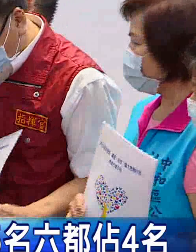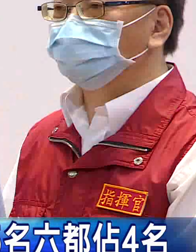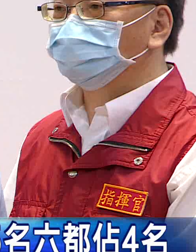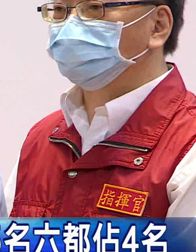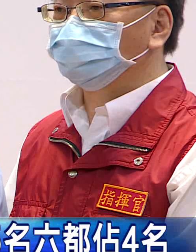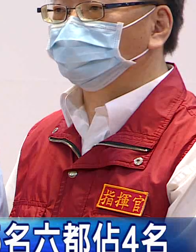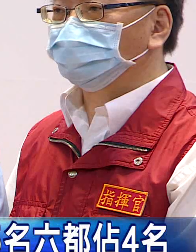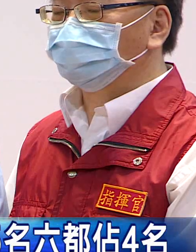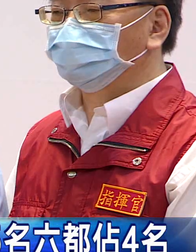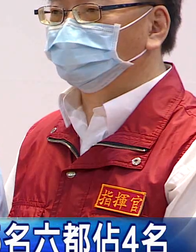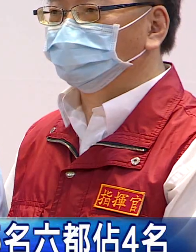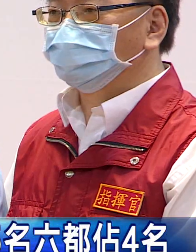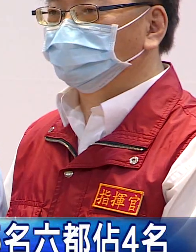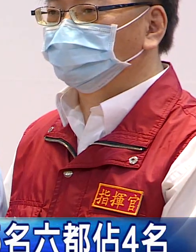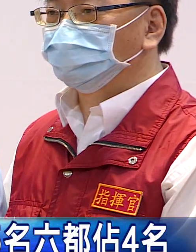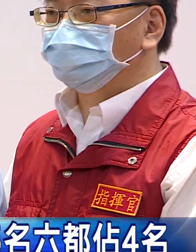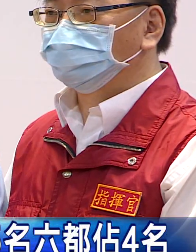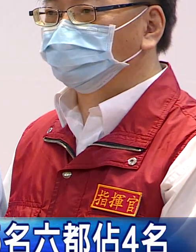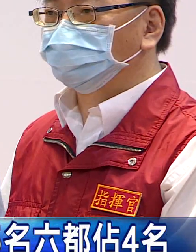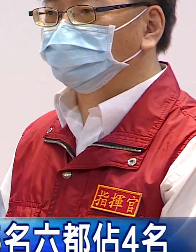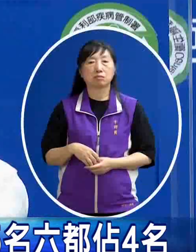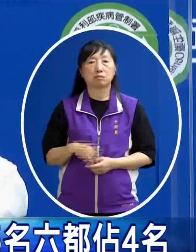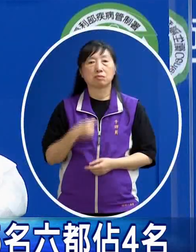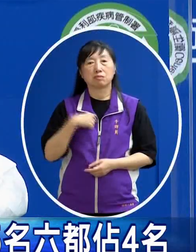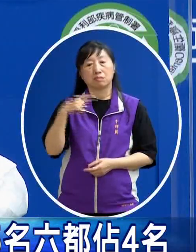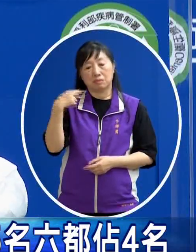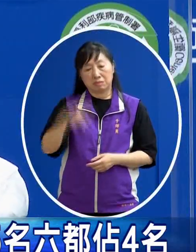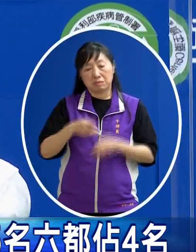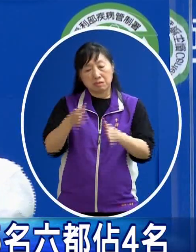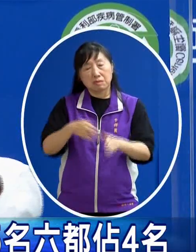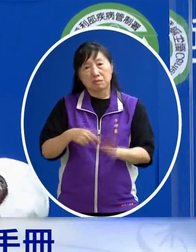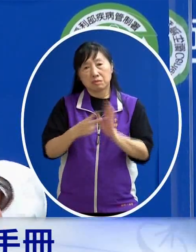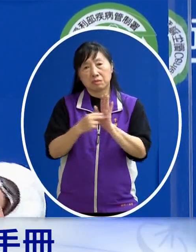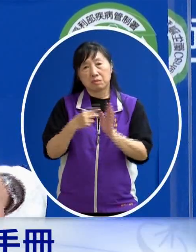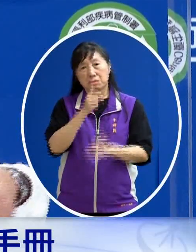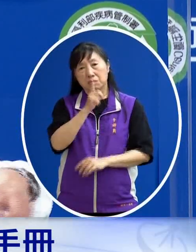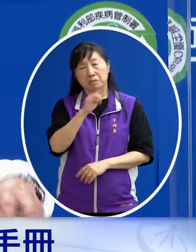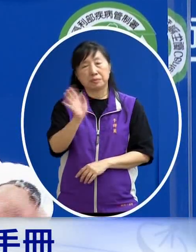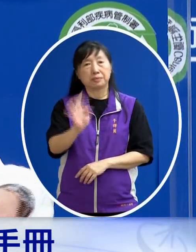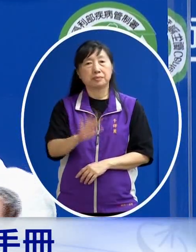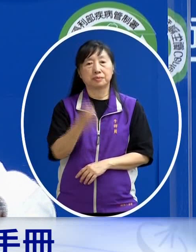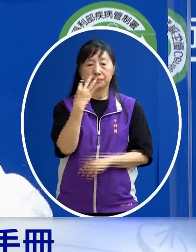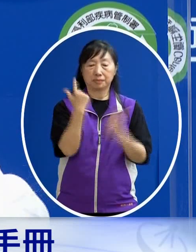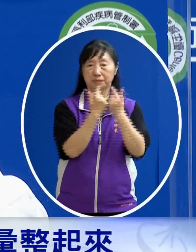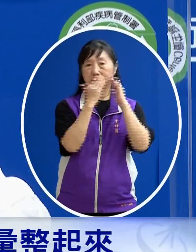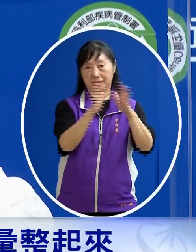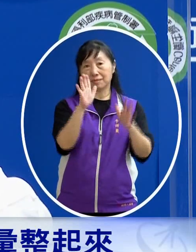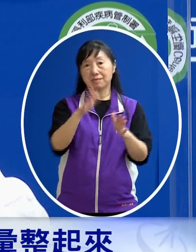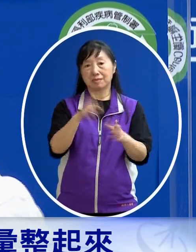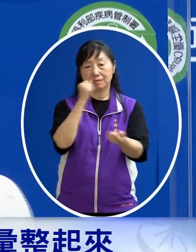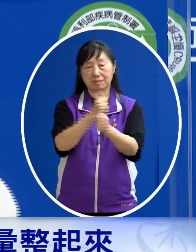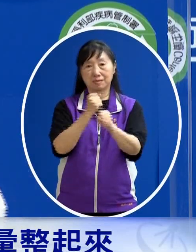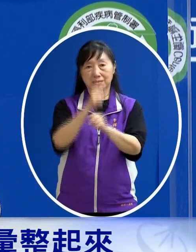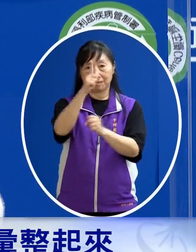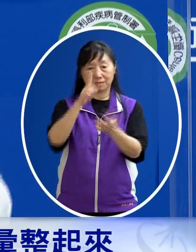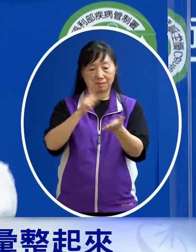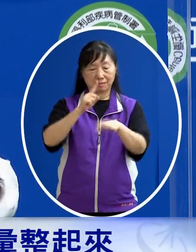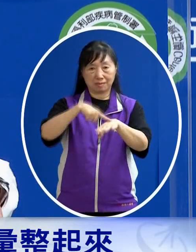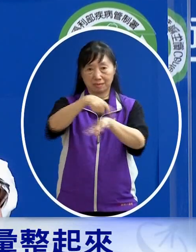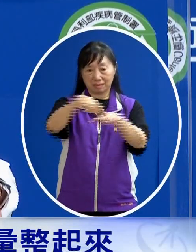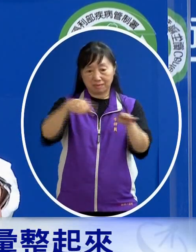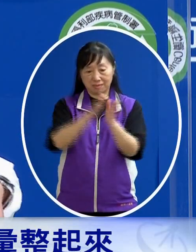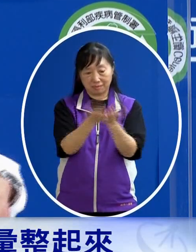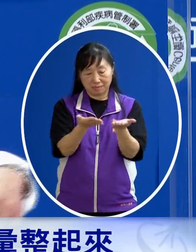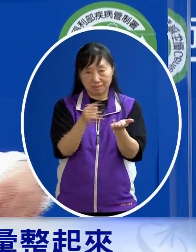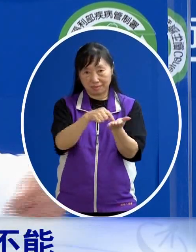度。事隔一天，陈时中这回有备而来。 这个就新北市有做了一个手册，那当然很好，把相关的资料汇整起